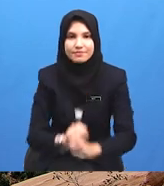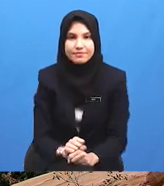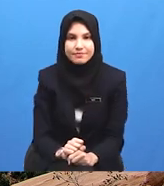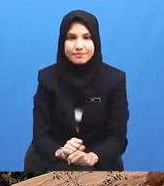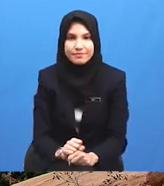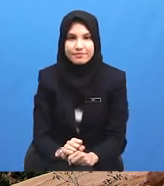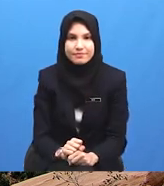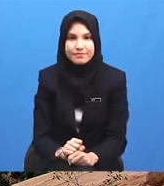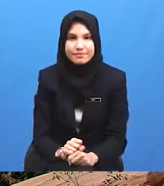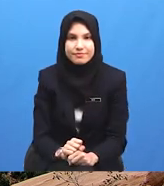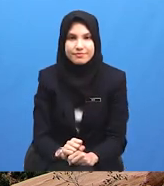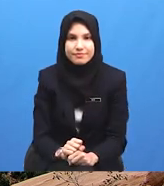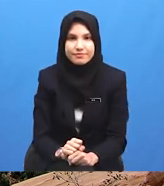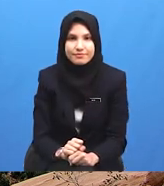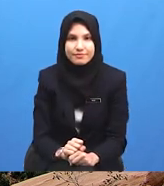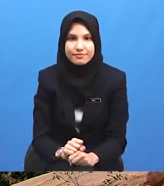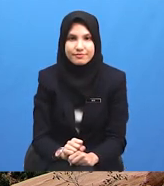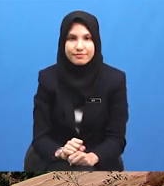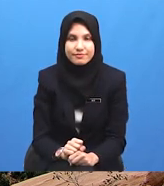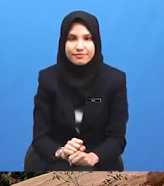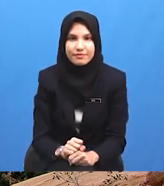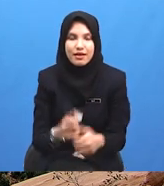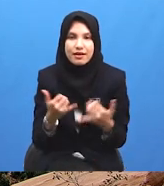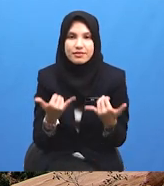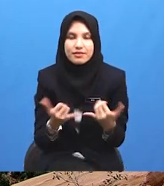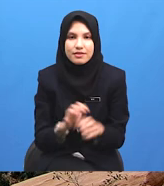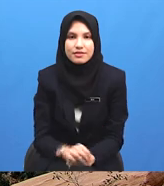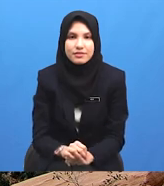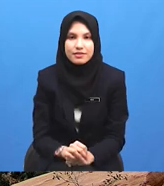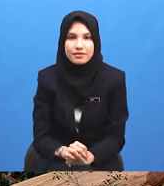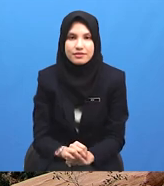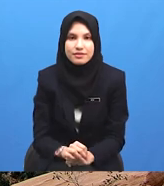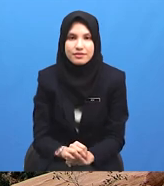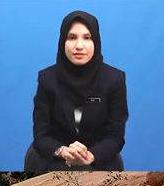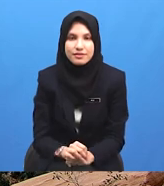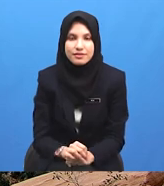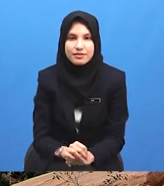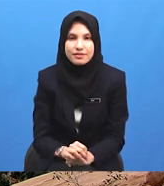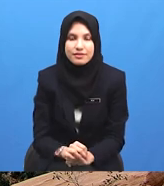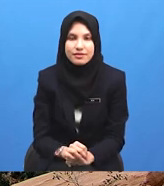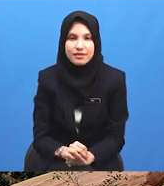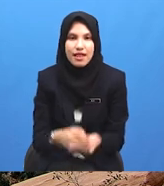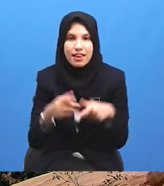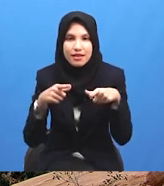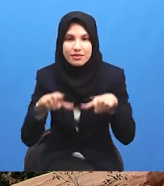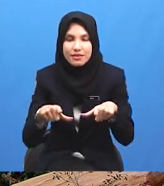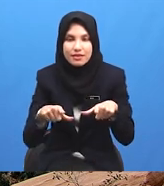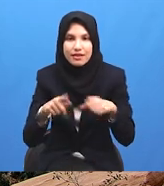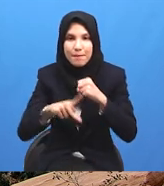dengan matahari ialah Yutarit. Sekarang cikgu akan lekatkan planet Zuhrah.